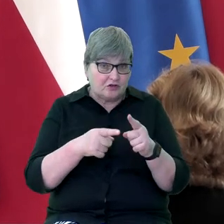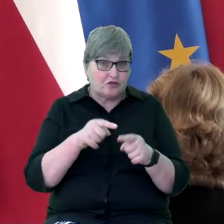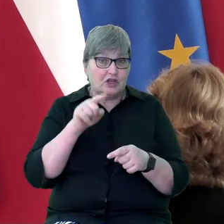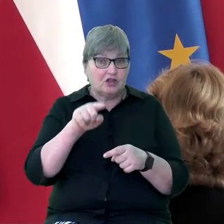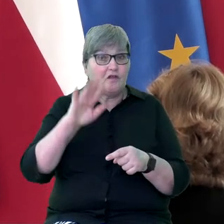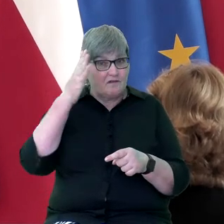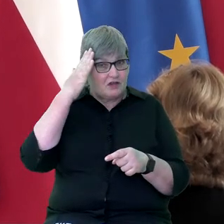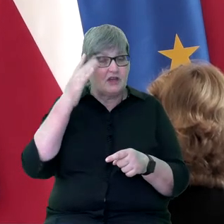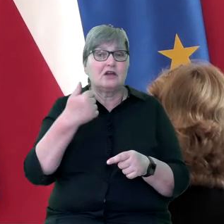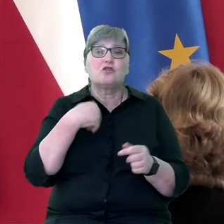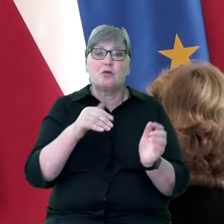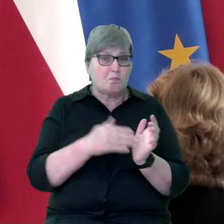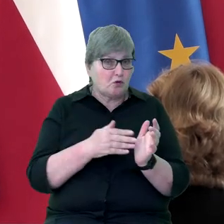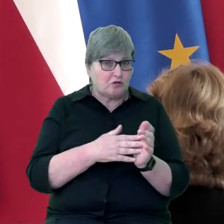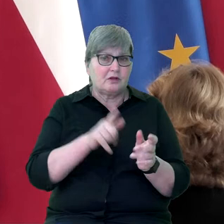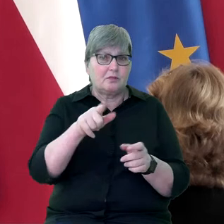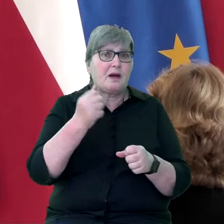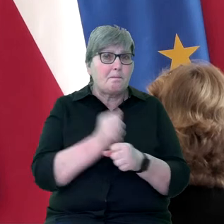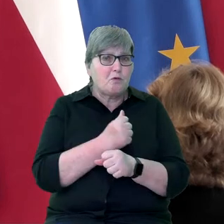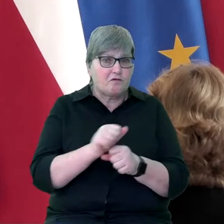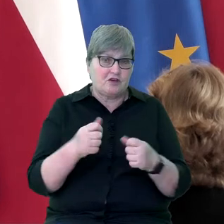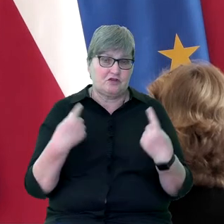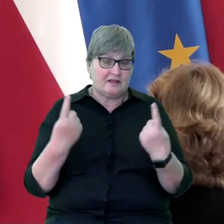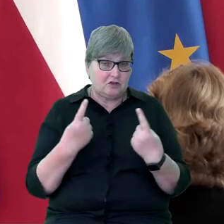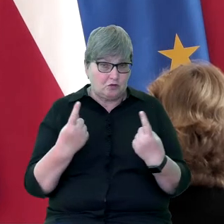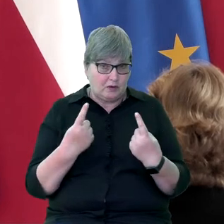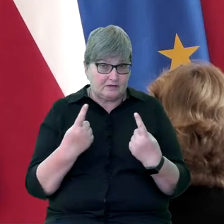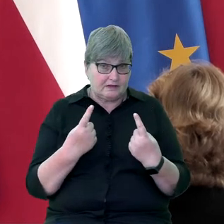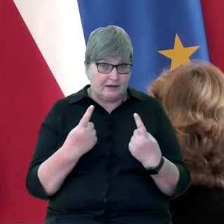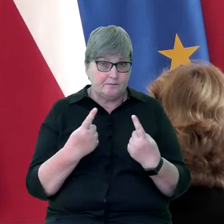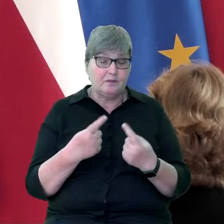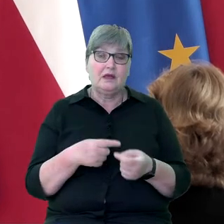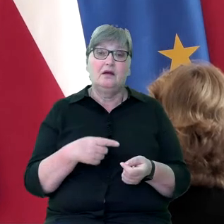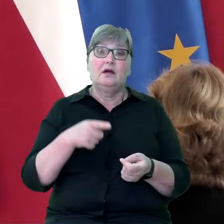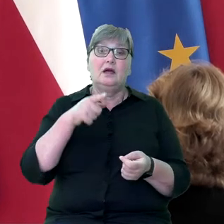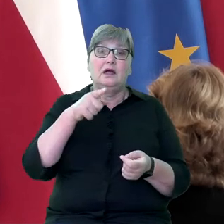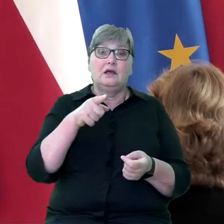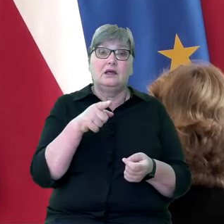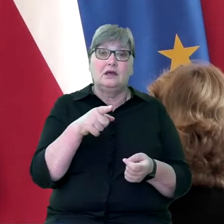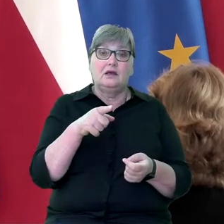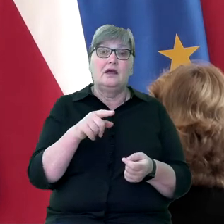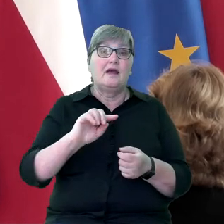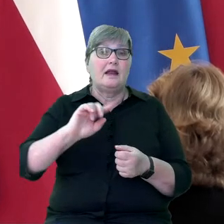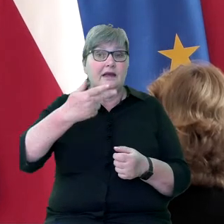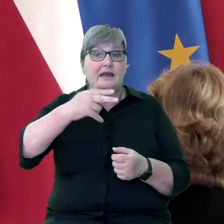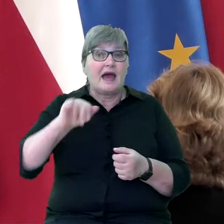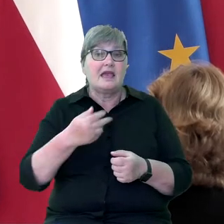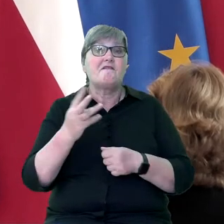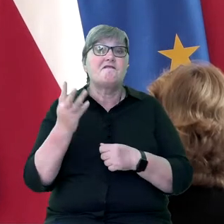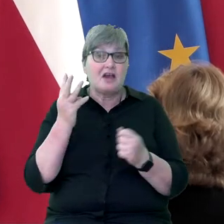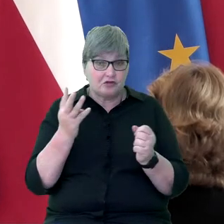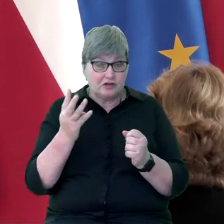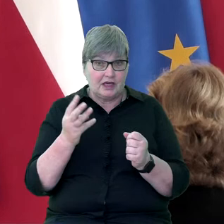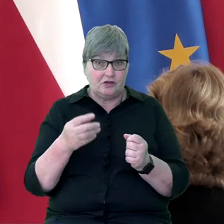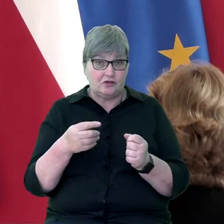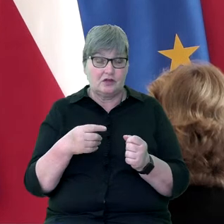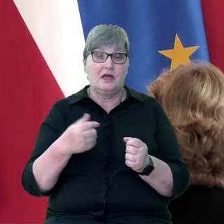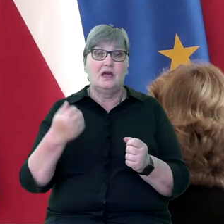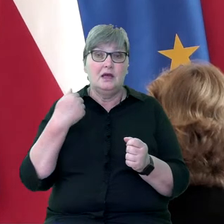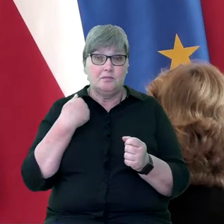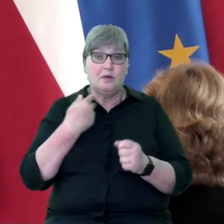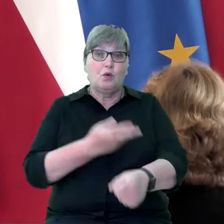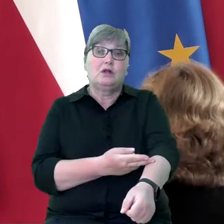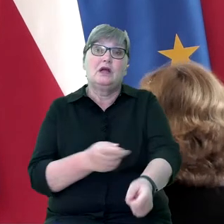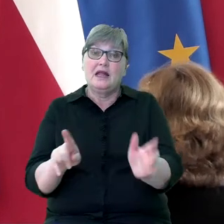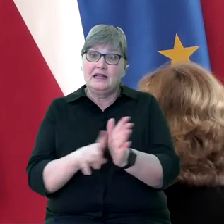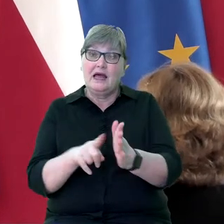powagi sytuacji. Tutaj już pani profesor wspomniała wcześniej, że tym priorytetowym zadaniem dla urzędników, także tych,